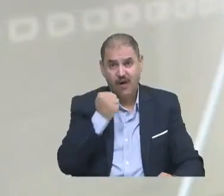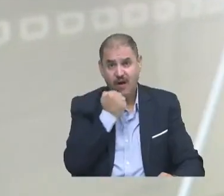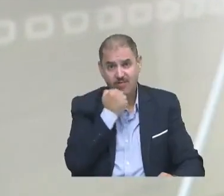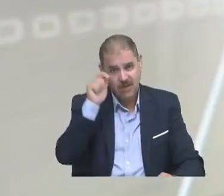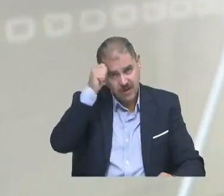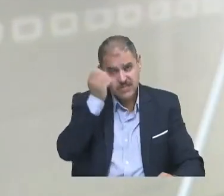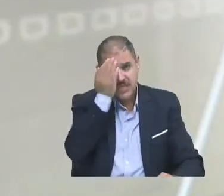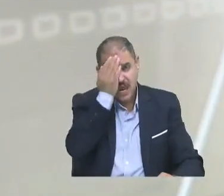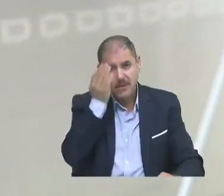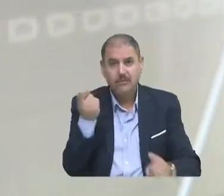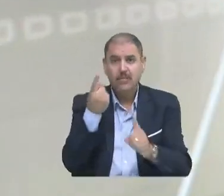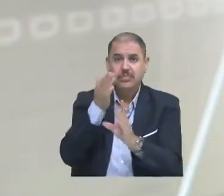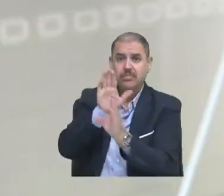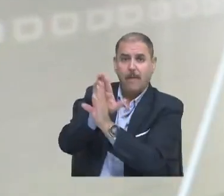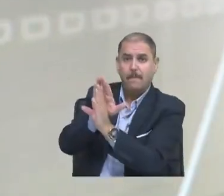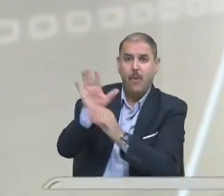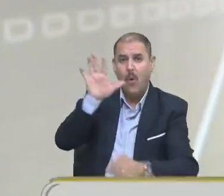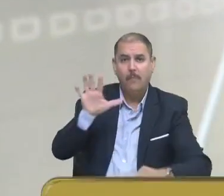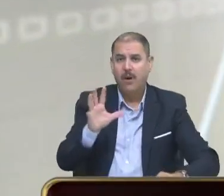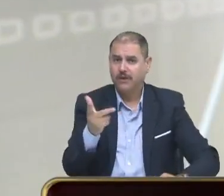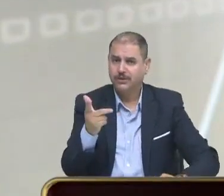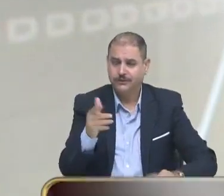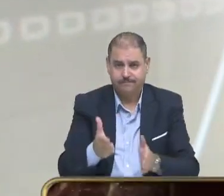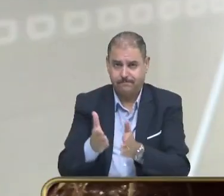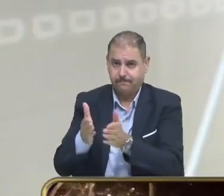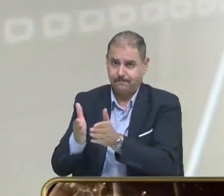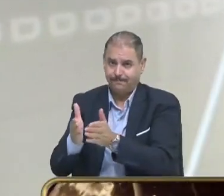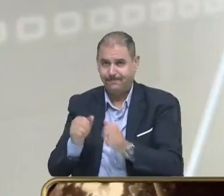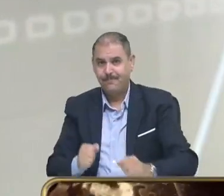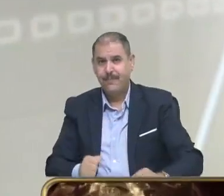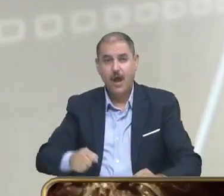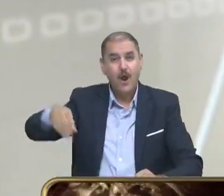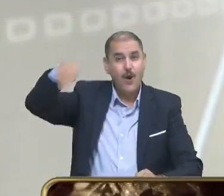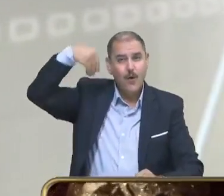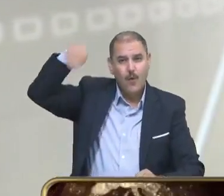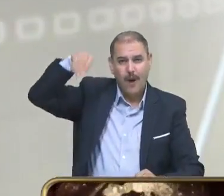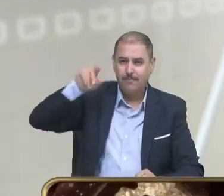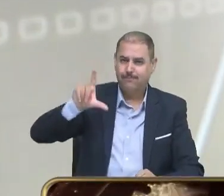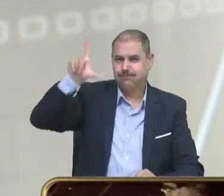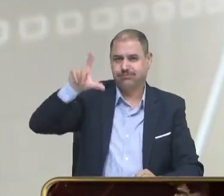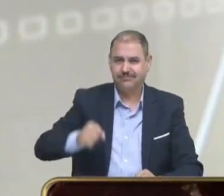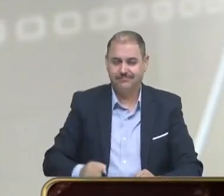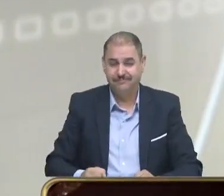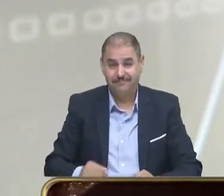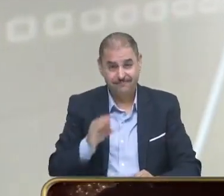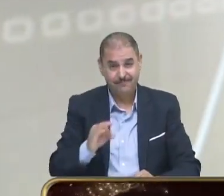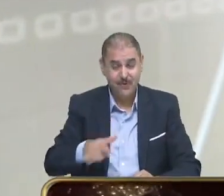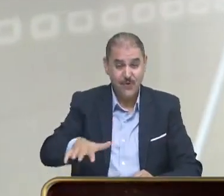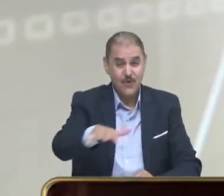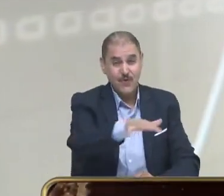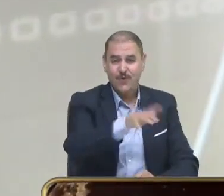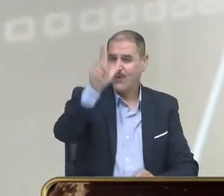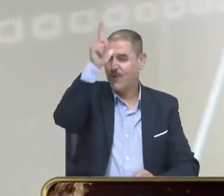أكد رئيس مجلس النواب أحمد الصفدي وقوف الأردنيين وتماهيهم مع مواقف جلالة الملك في دعم الفلسطينيين في قطاع